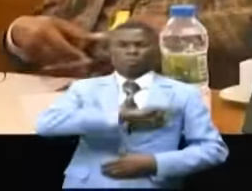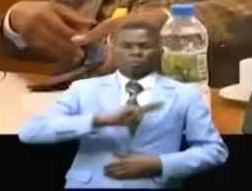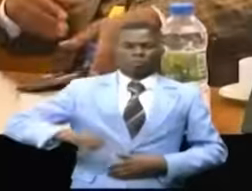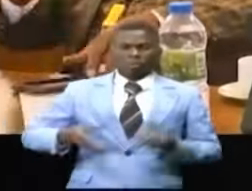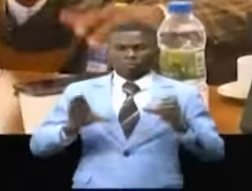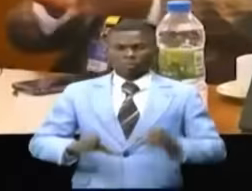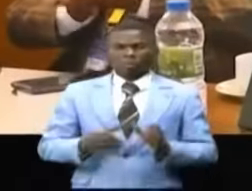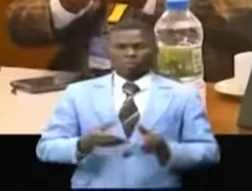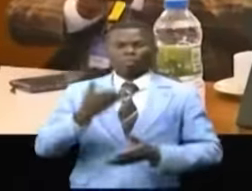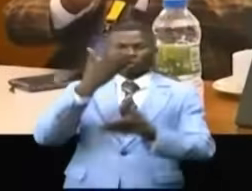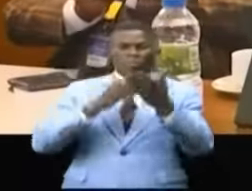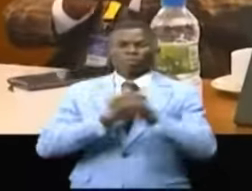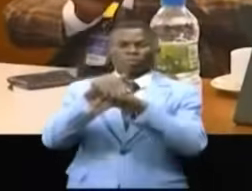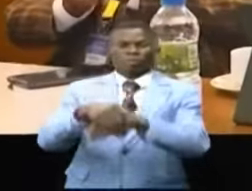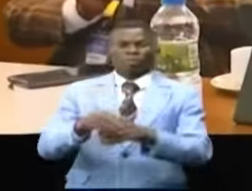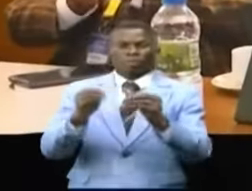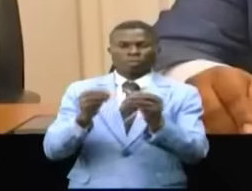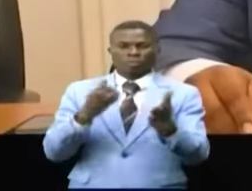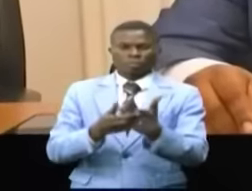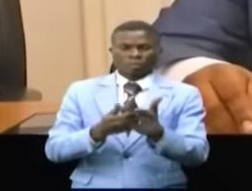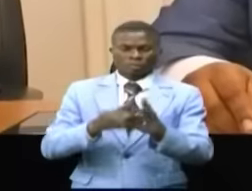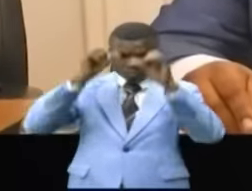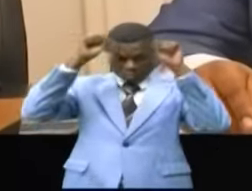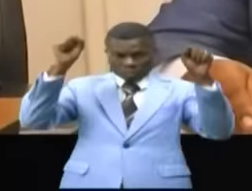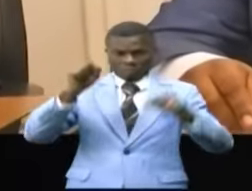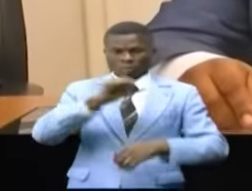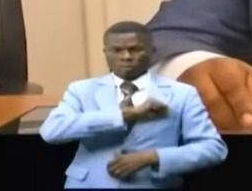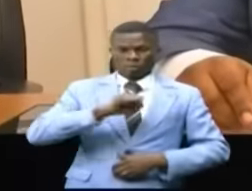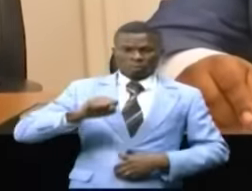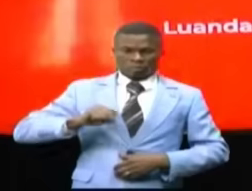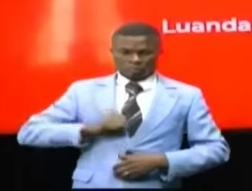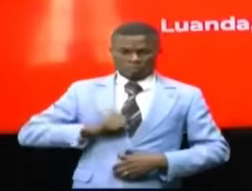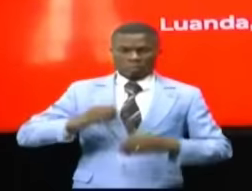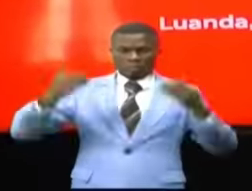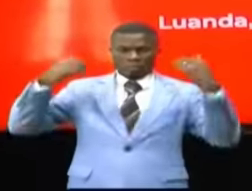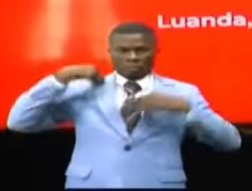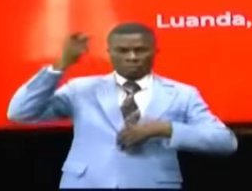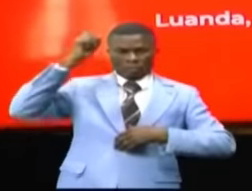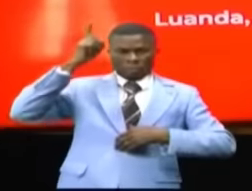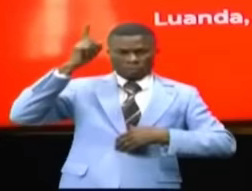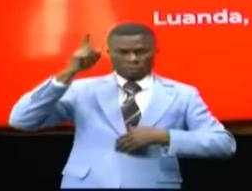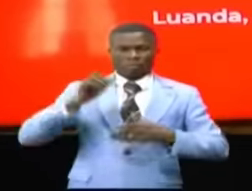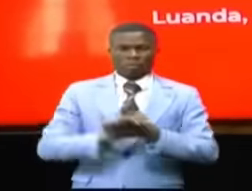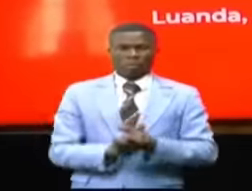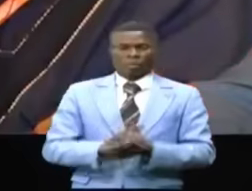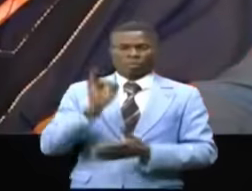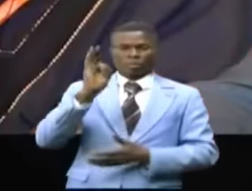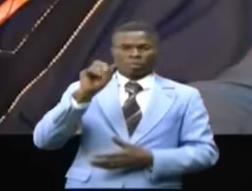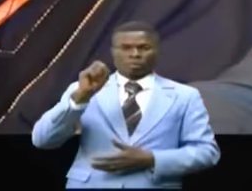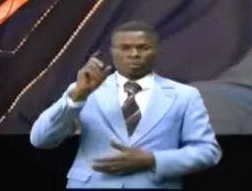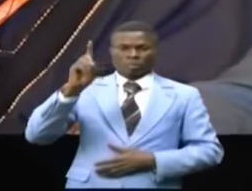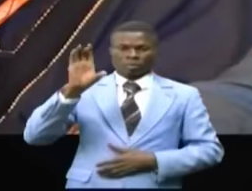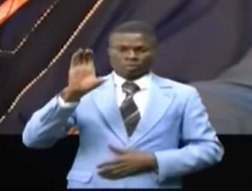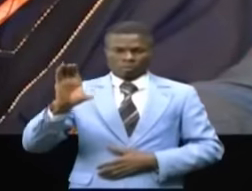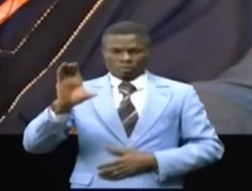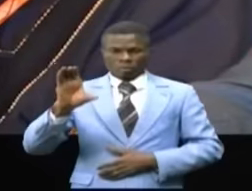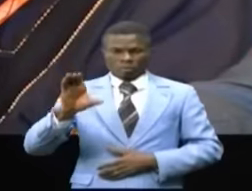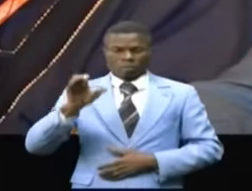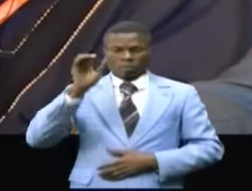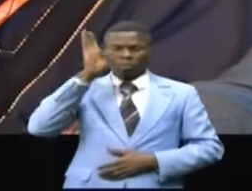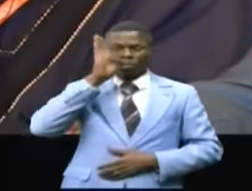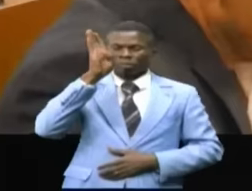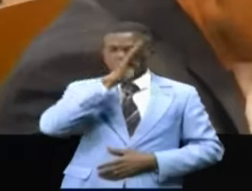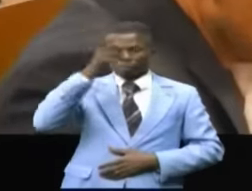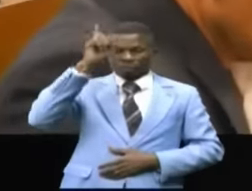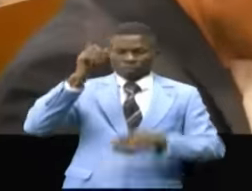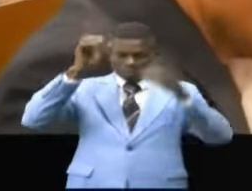était représentée à cette importante réunion par le président du Sénat et autorité morale de l'AFDC, Modeste Bahati Lukwebo, et le premier vice-président